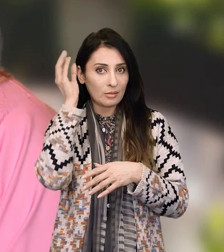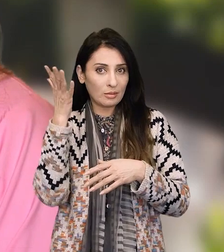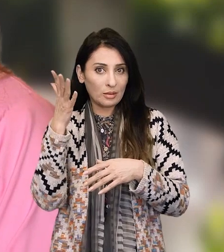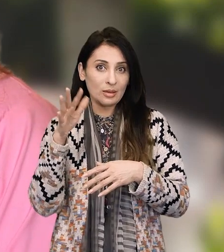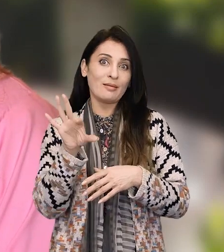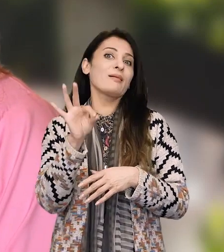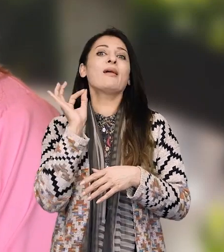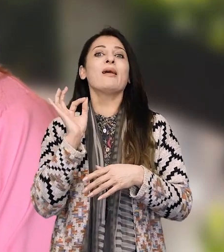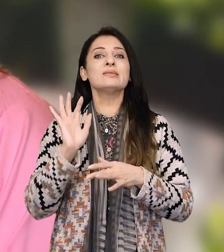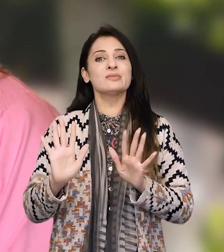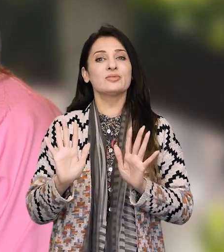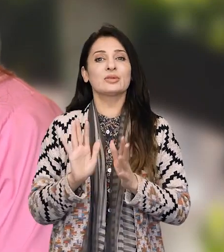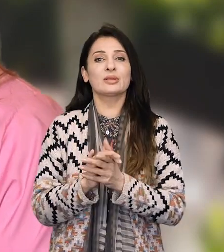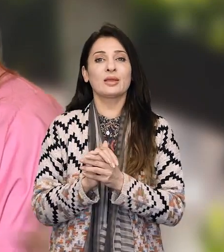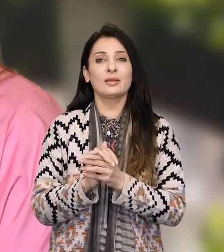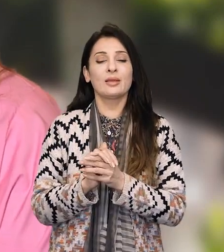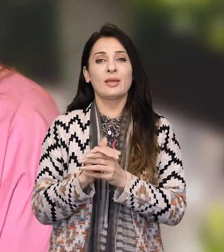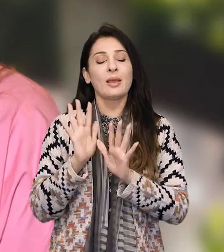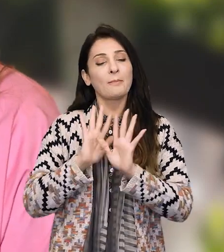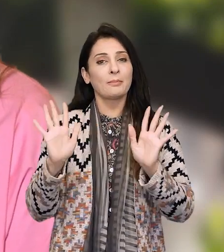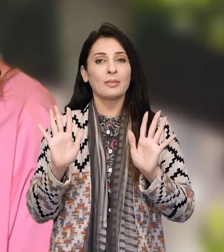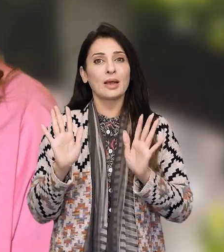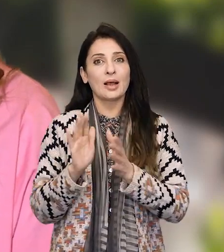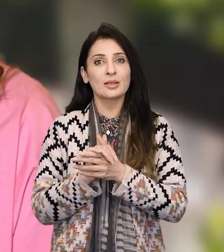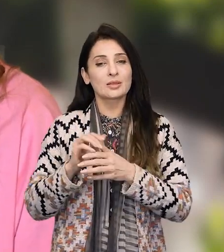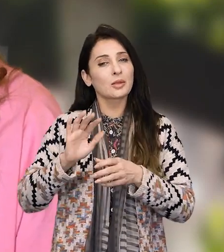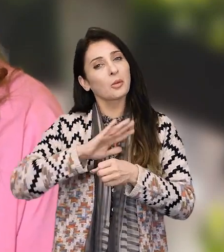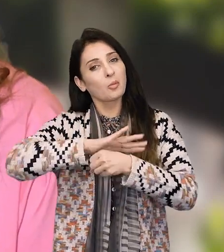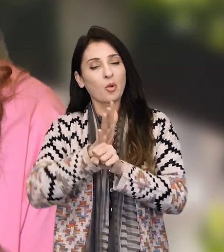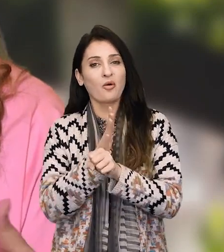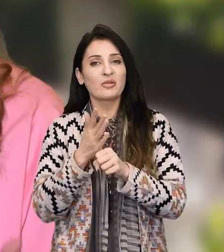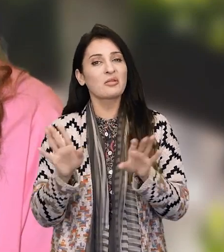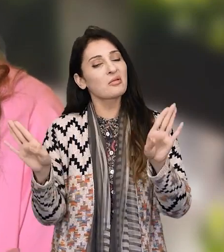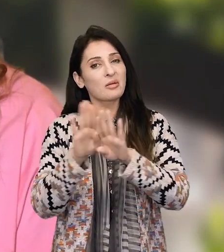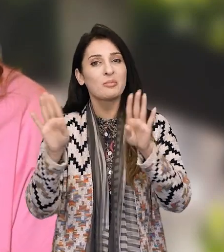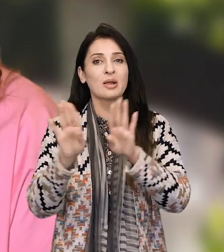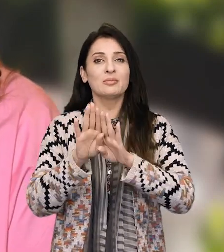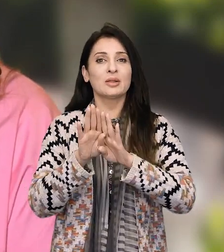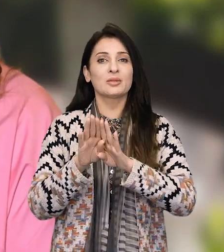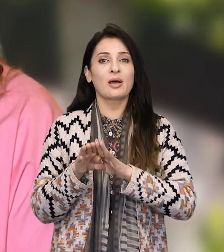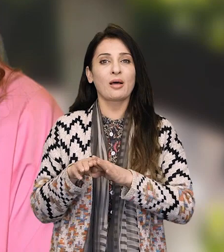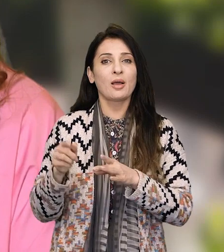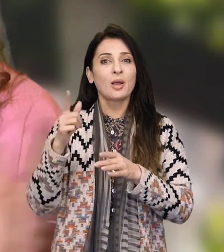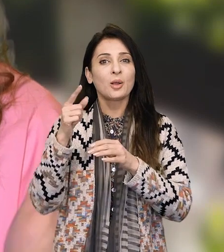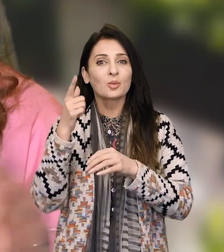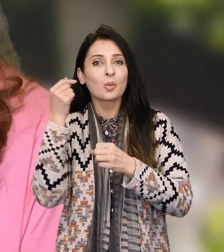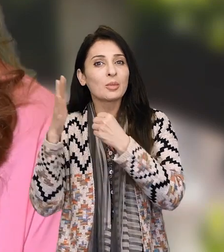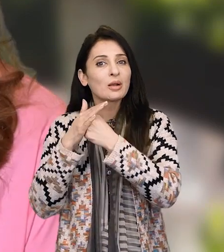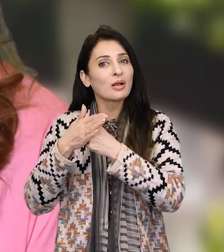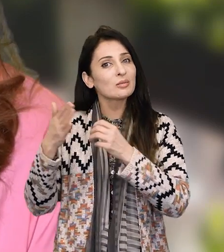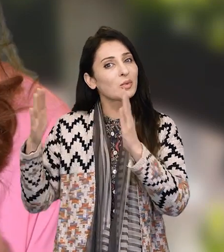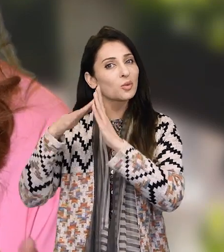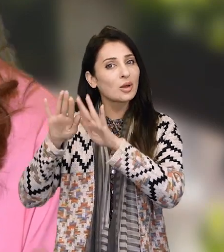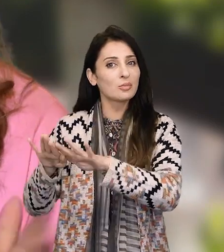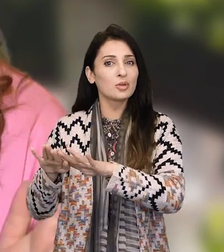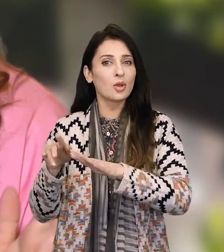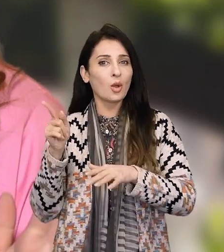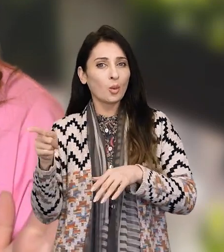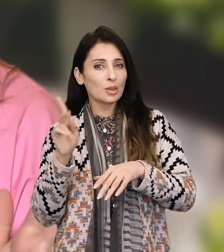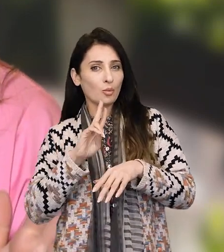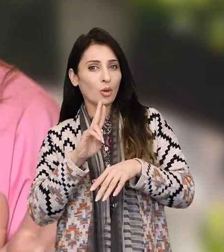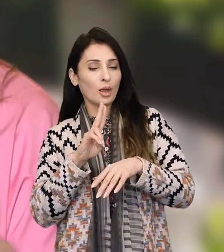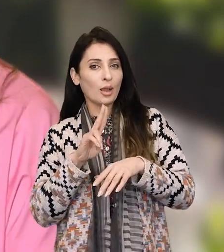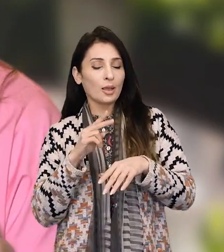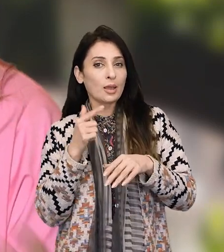चीज़ है. एंड बस बिकॉज कोविड था, लॉकडाउन था, ही वॉज ऑल्सो एट होम, ही टोल्ड मी कि अच्छा वी आर गोना ओपन